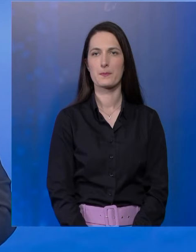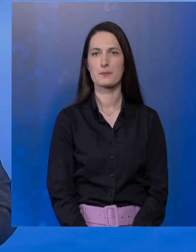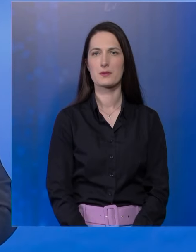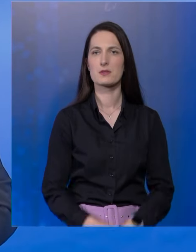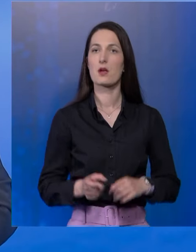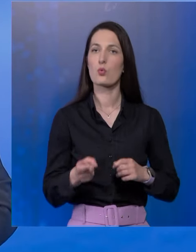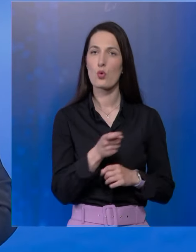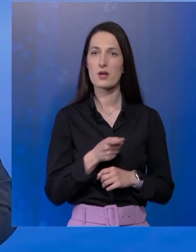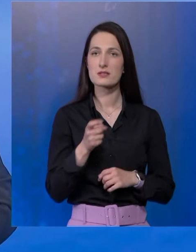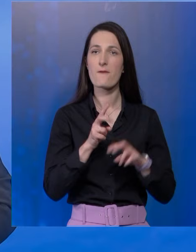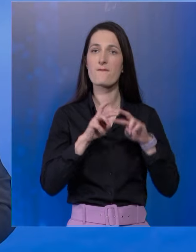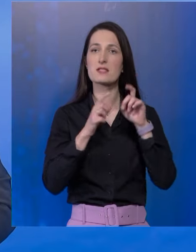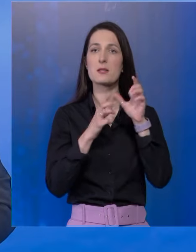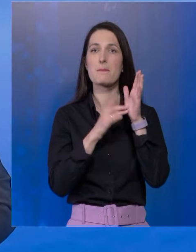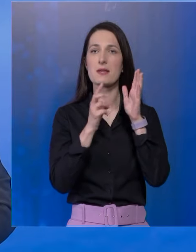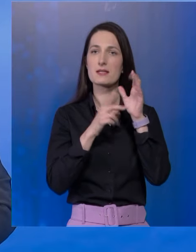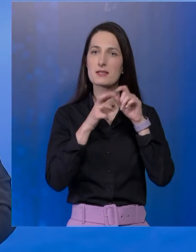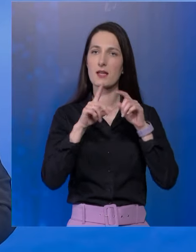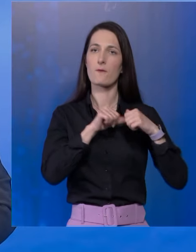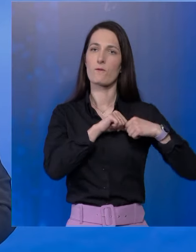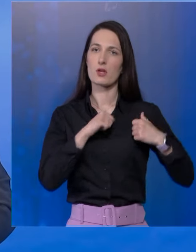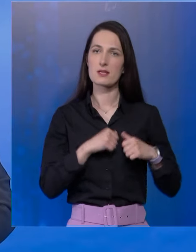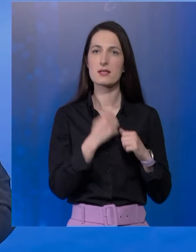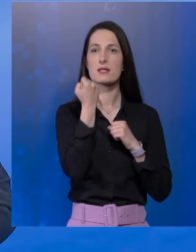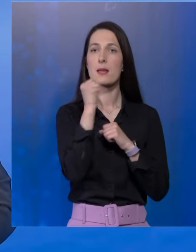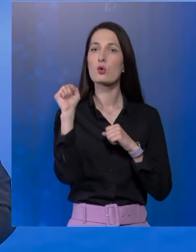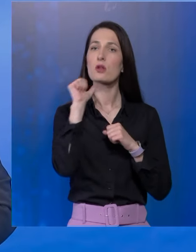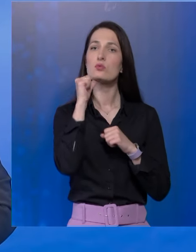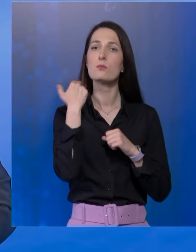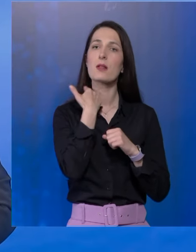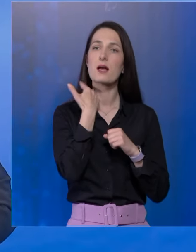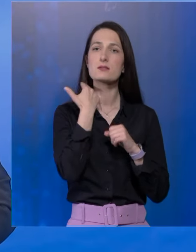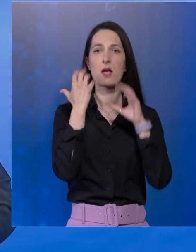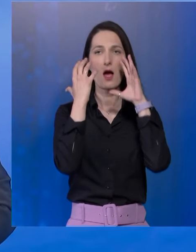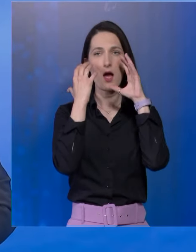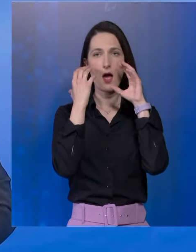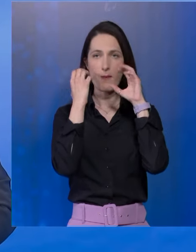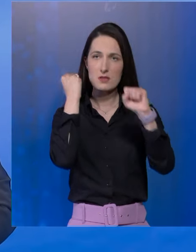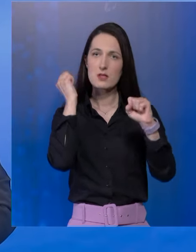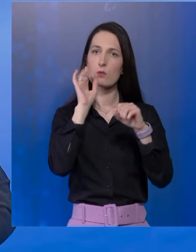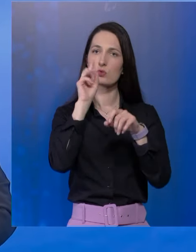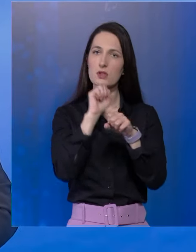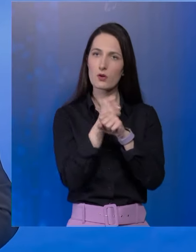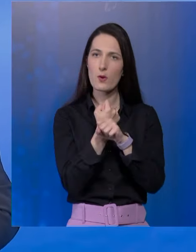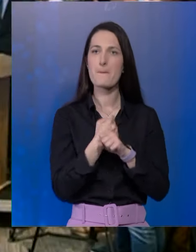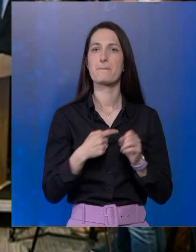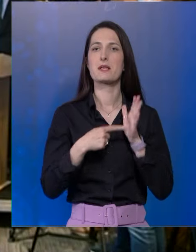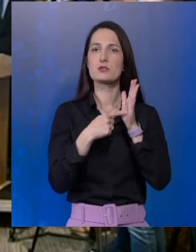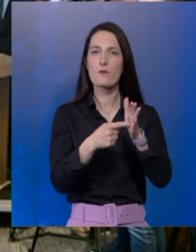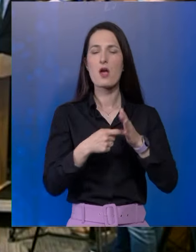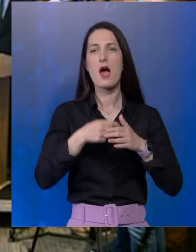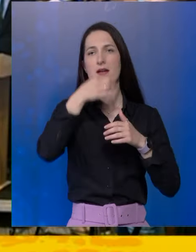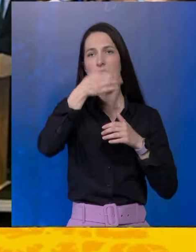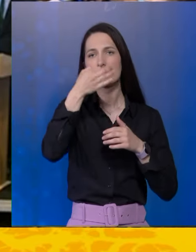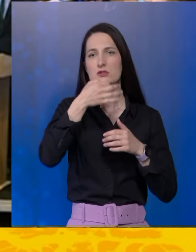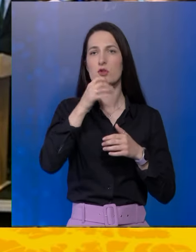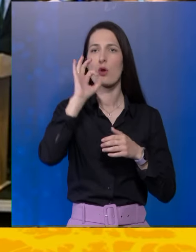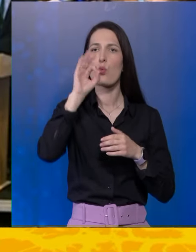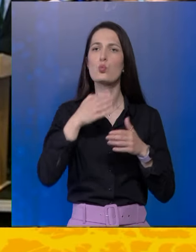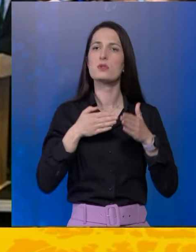U organizaciji Westminster fondacije za demokratiju i britanske ambasade u Bosni i Hercegovini prezentovan je analitički izvještaj